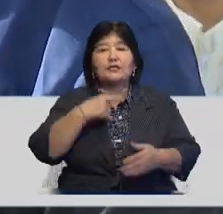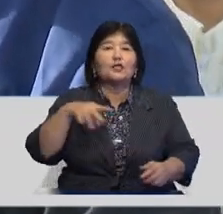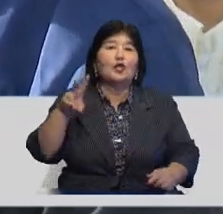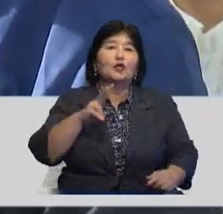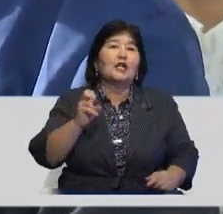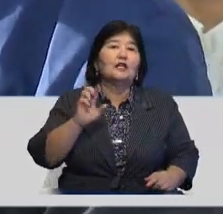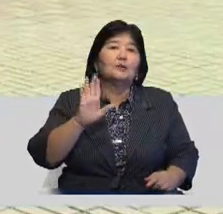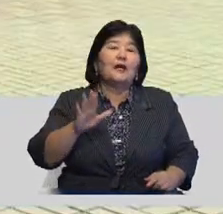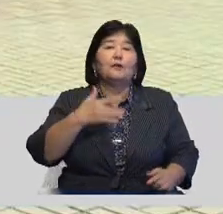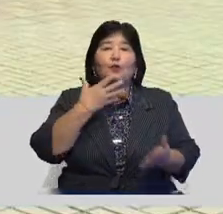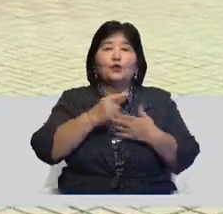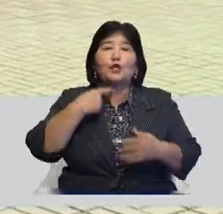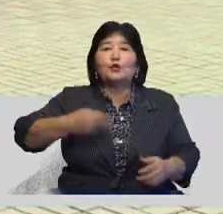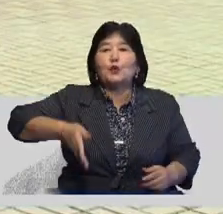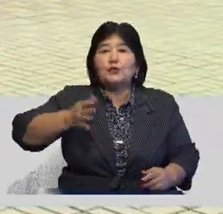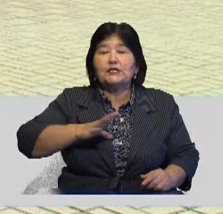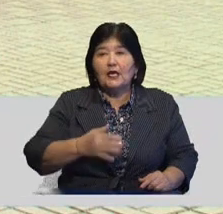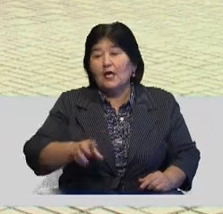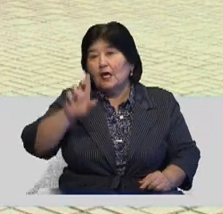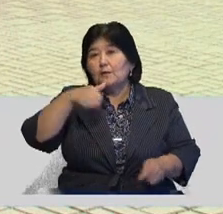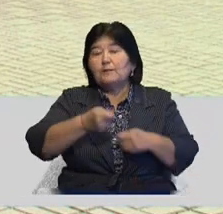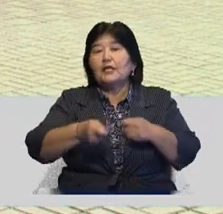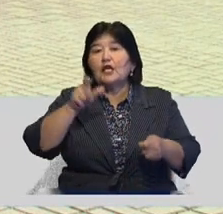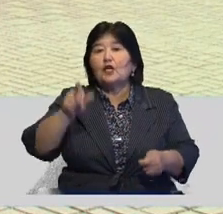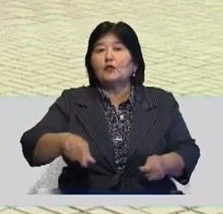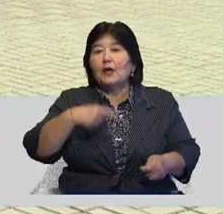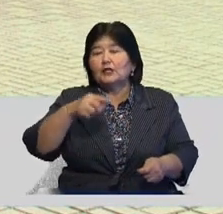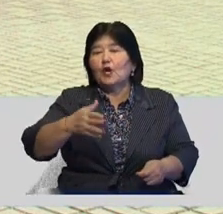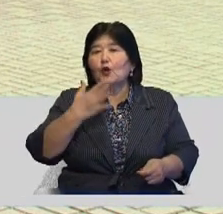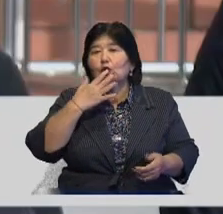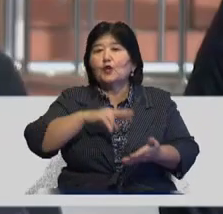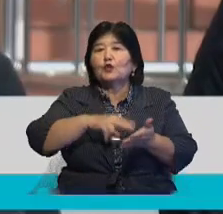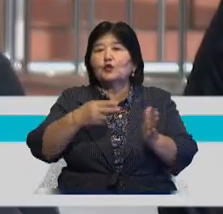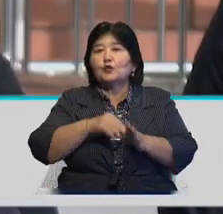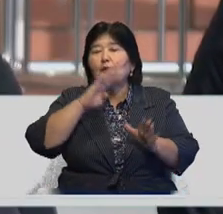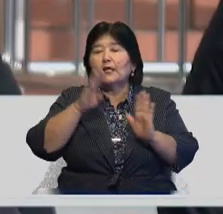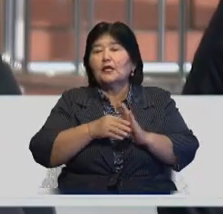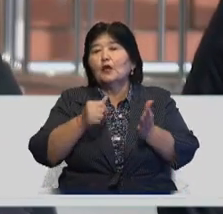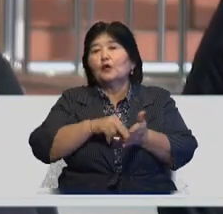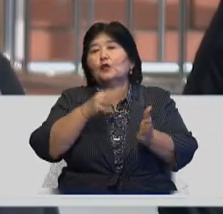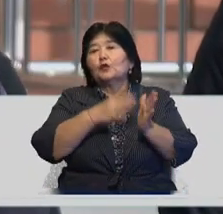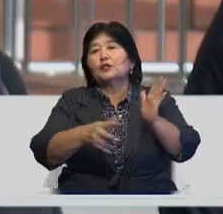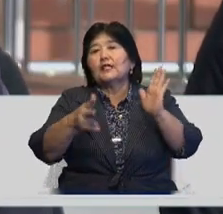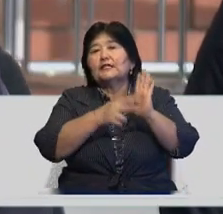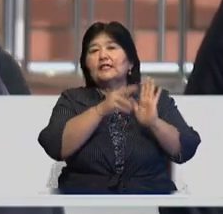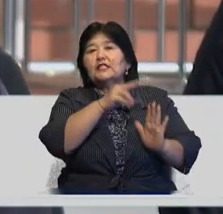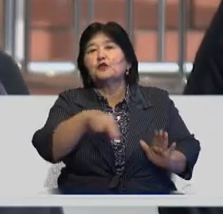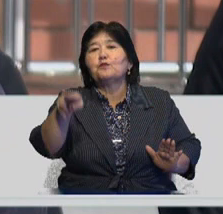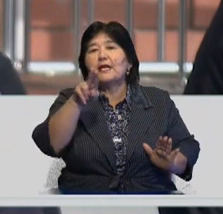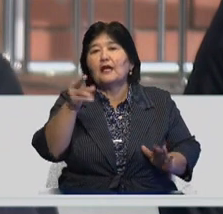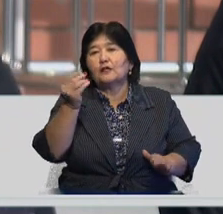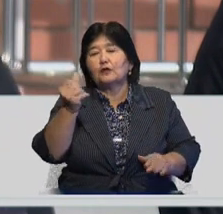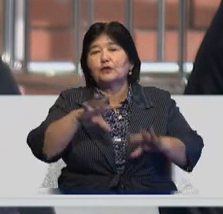Нұрлыбек Нәлібаев өз сөзінде. Мемлекет басшысының бастамасымен ұлттық жоба аясында құны 98 миллиард теңгені